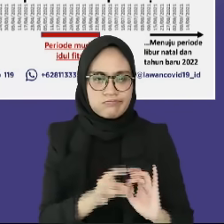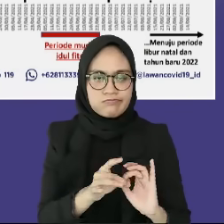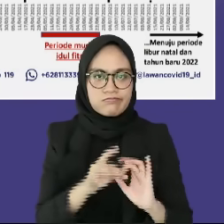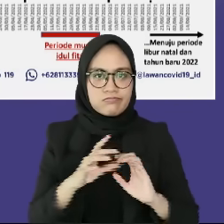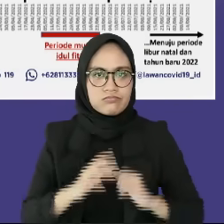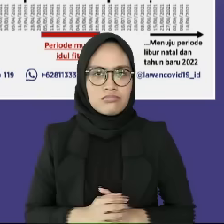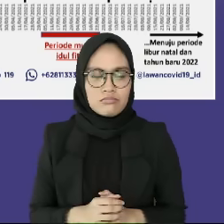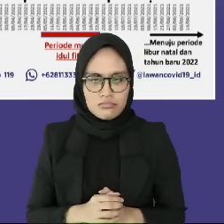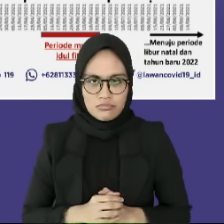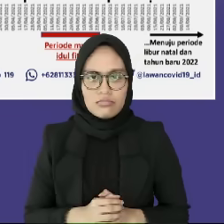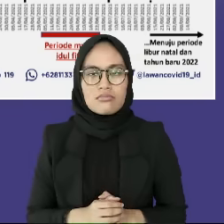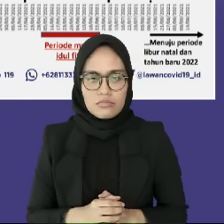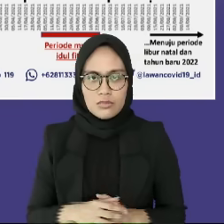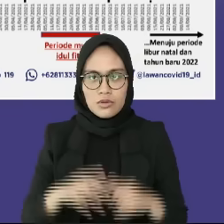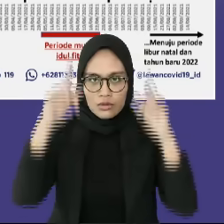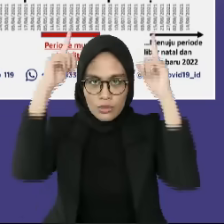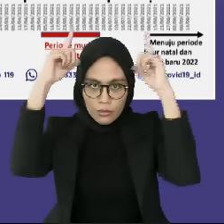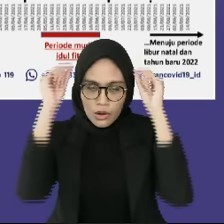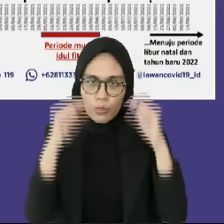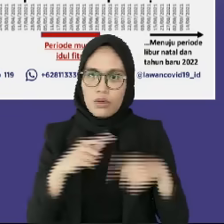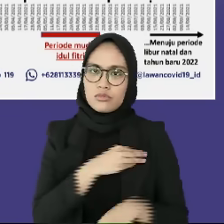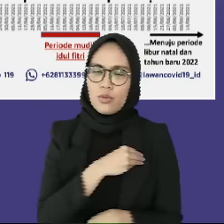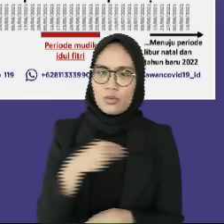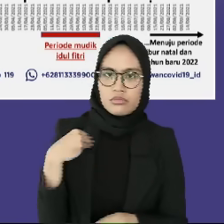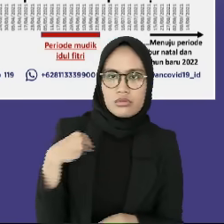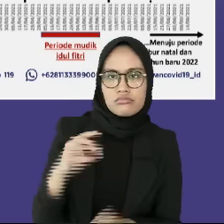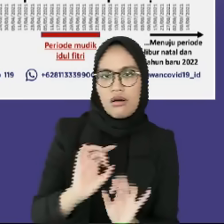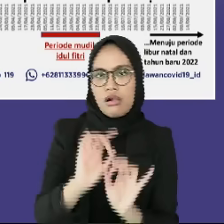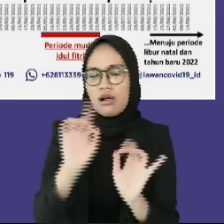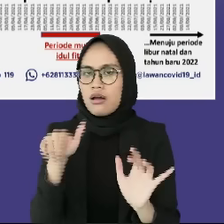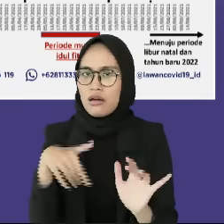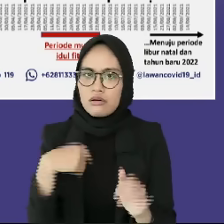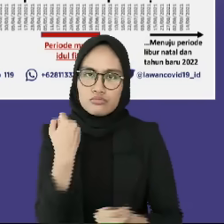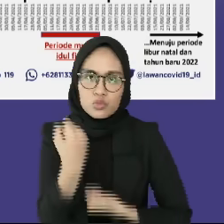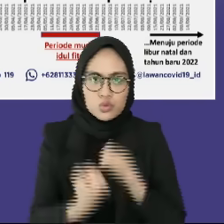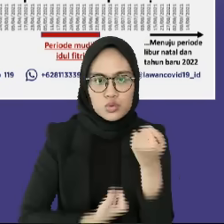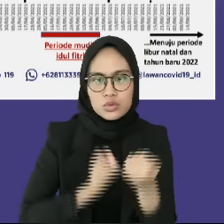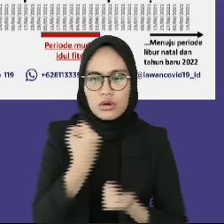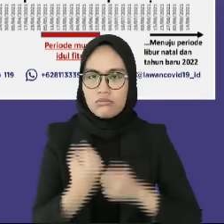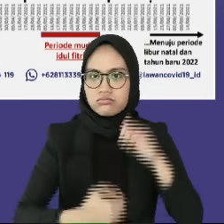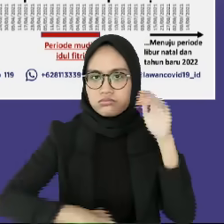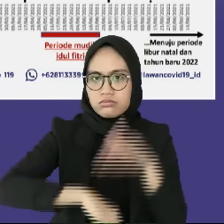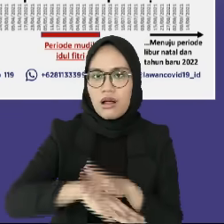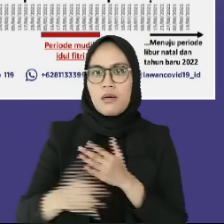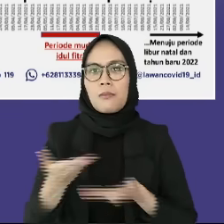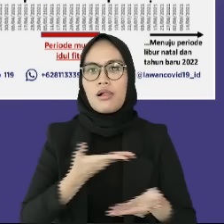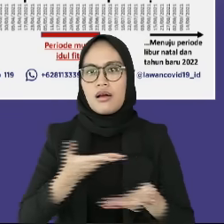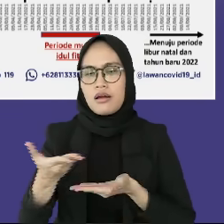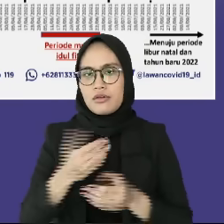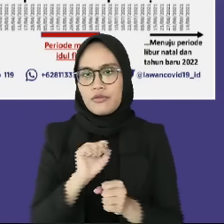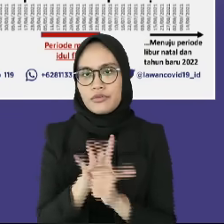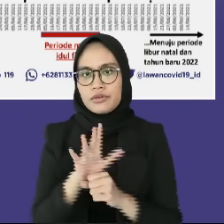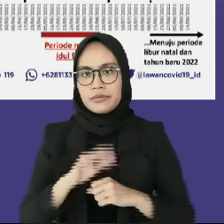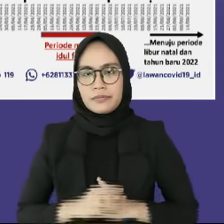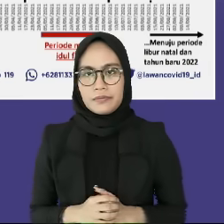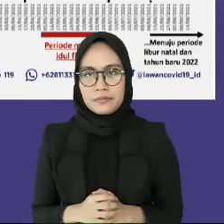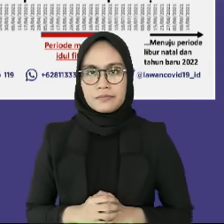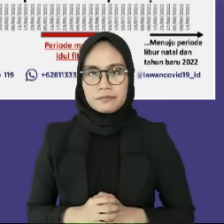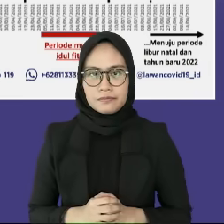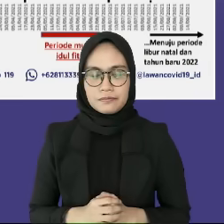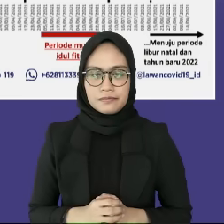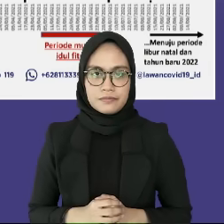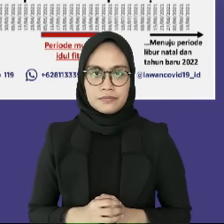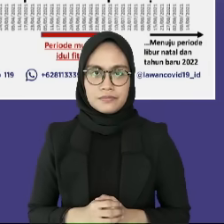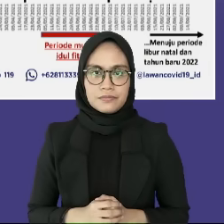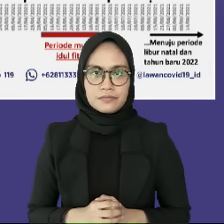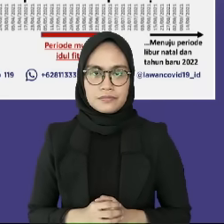peran besar tenaga kesehatan yang selalu bergerak cepat menangani pasien COVID-19. Namun,